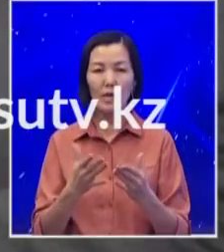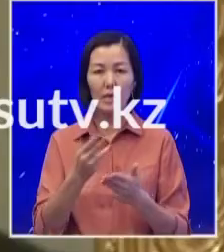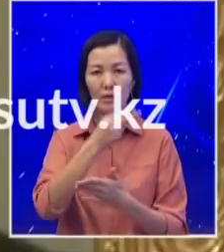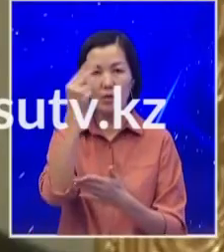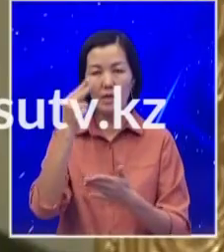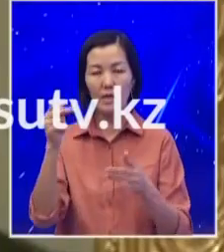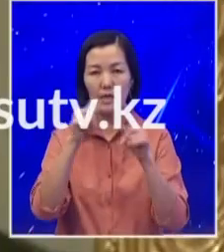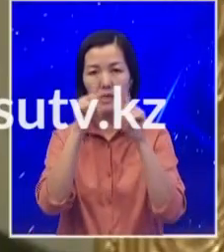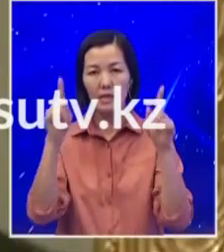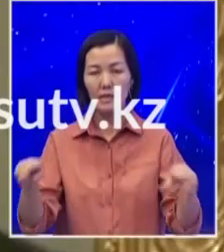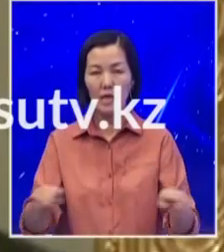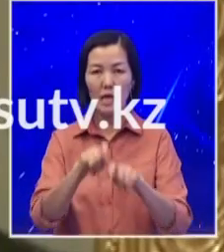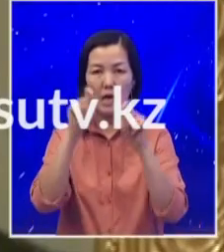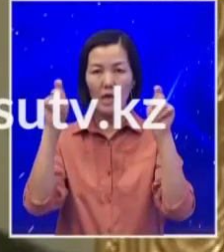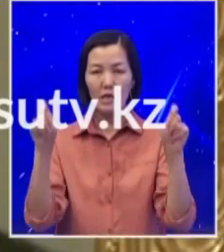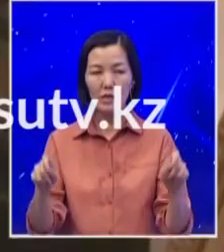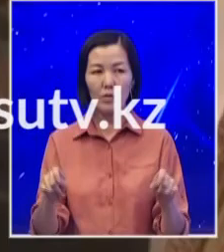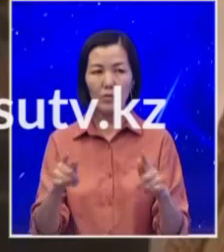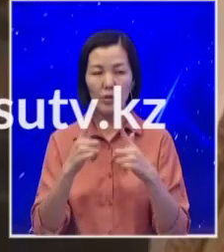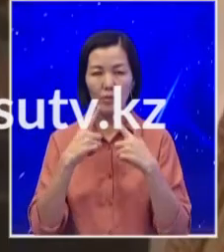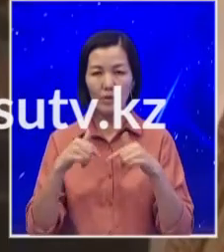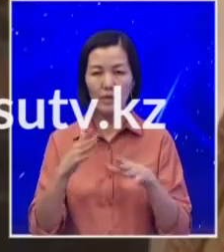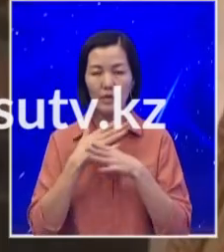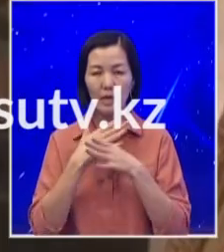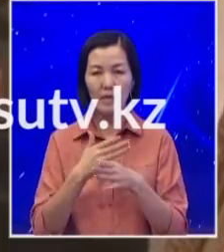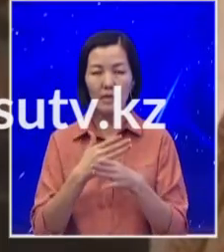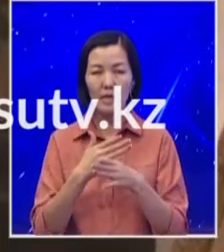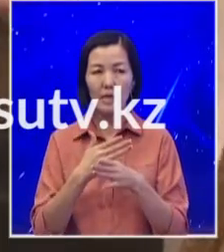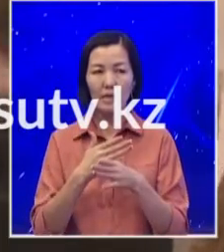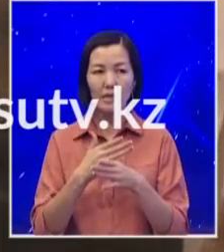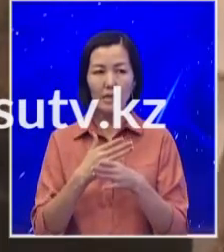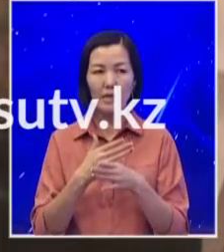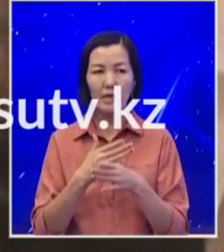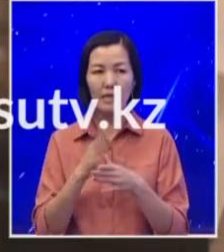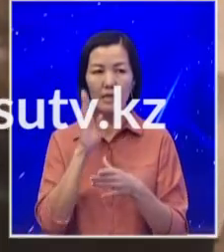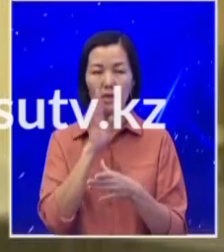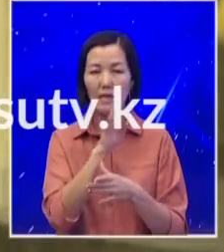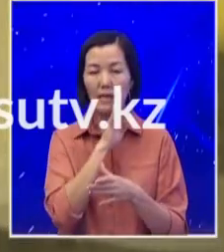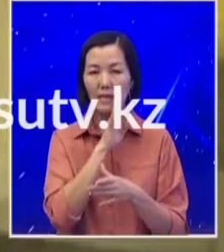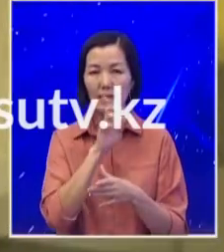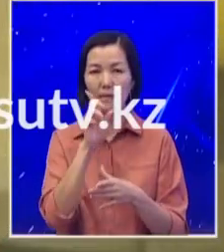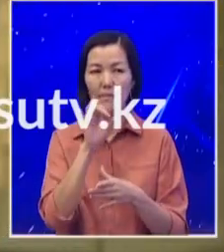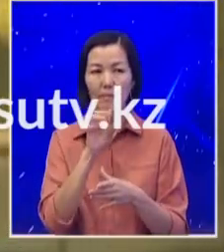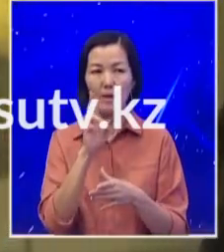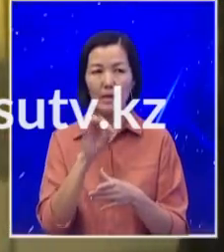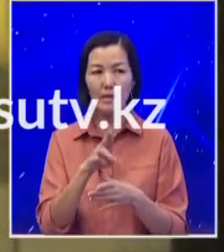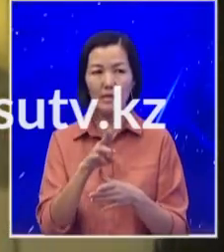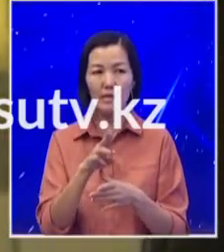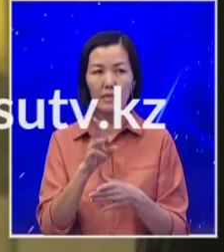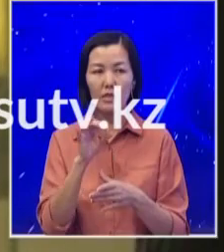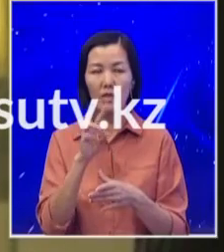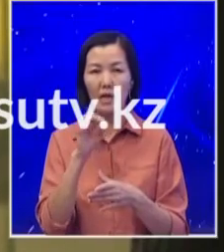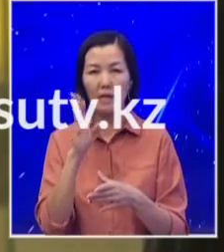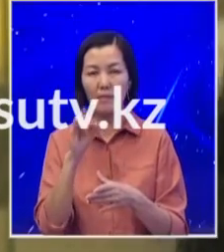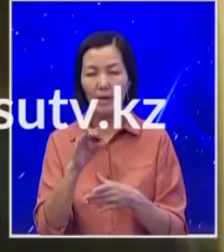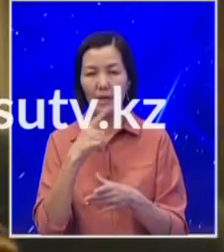галереясының ашылуына дейін мұрындық болып келе жатқан белгілі қоғам қайраткері ел анасы Бақыт Жатқанбайқызы екенін айта кеткен жөн.